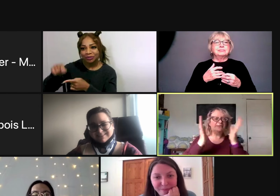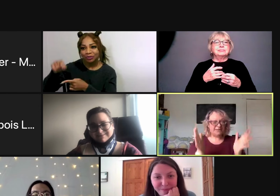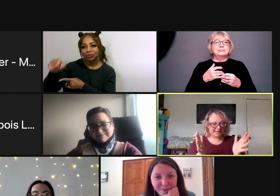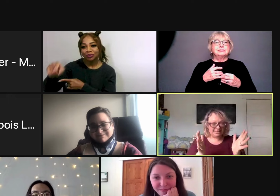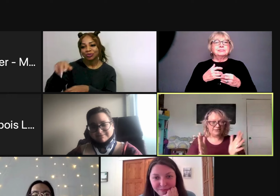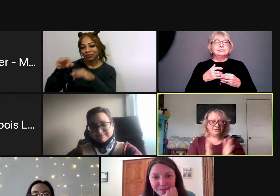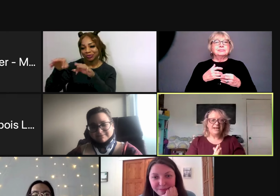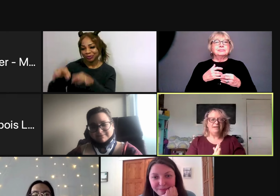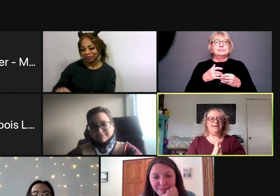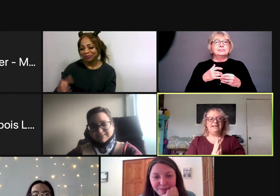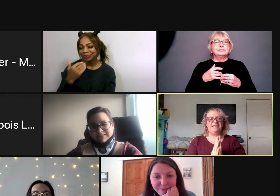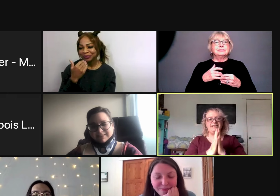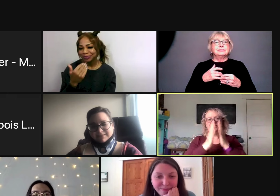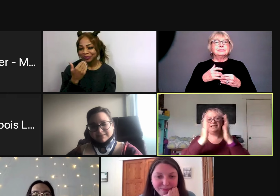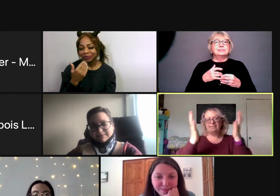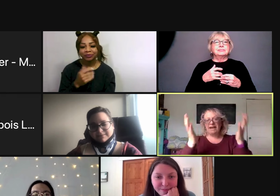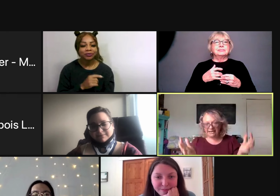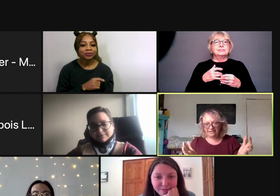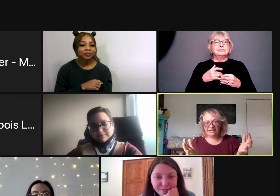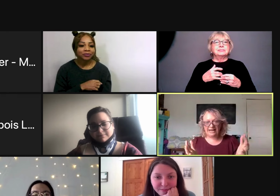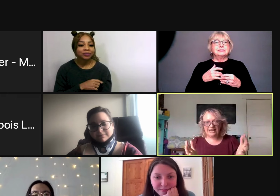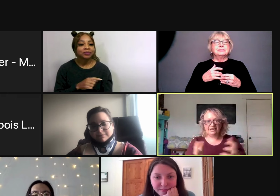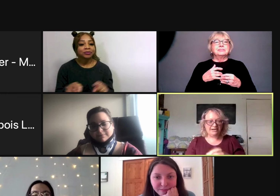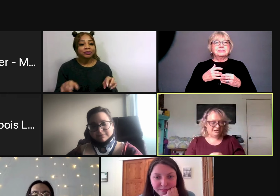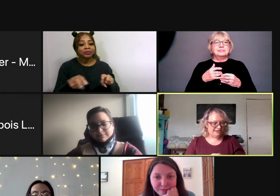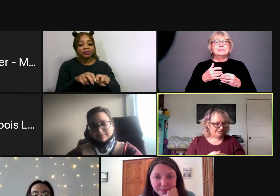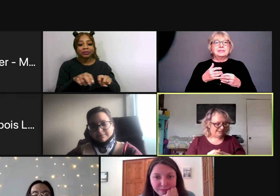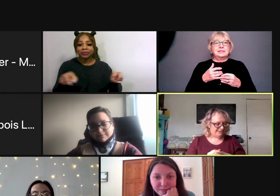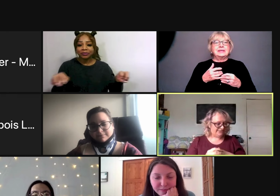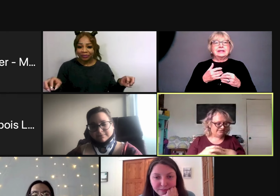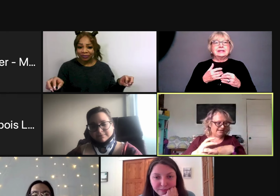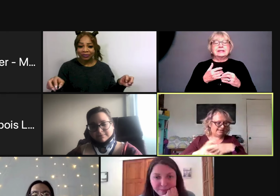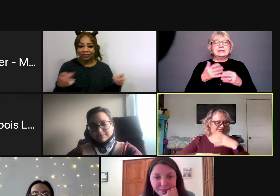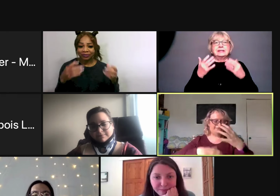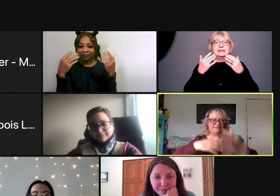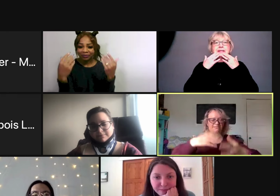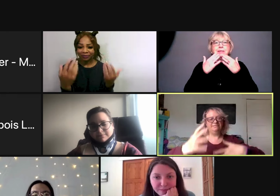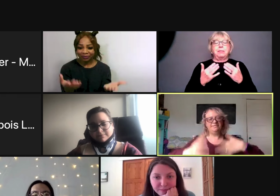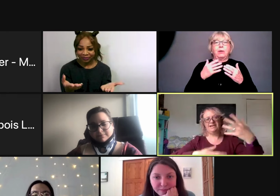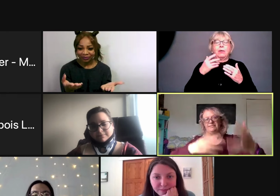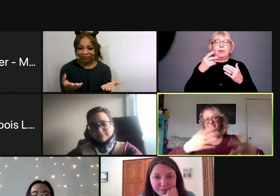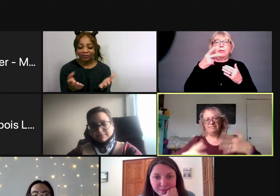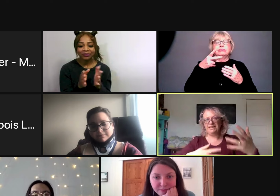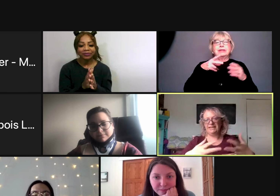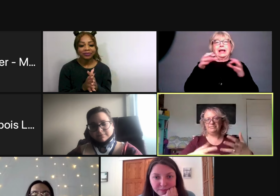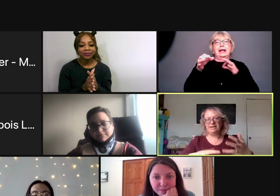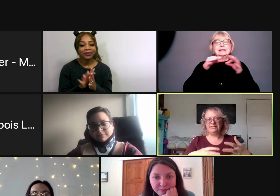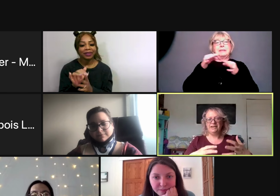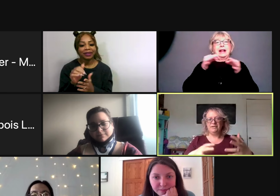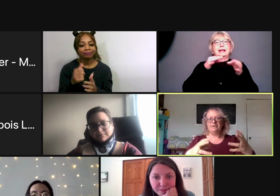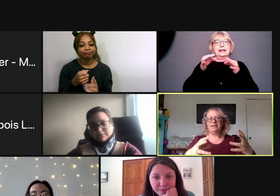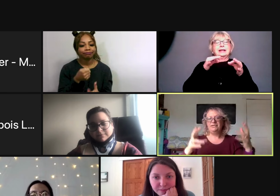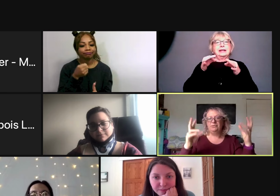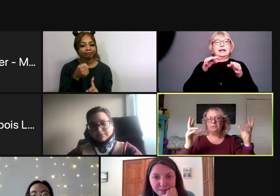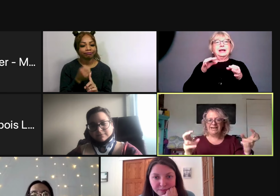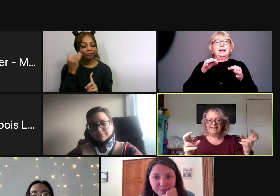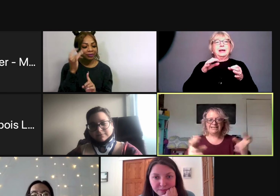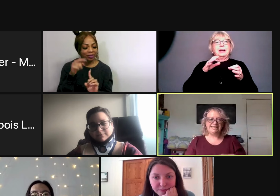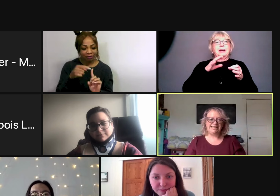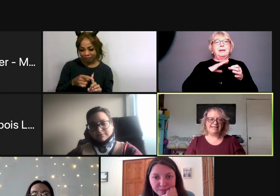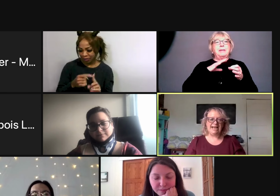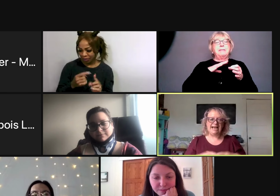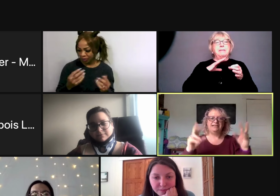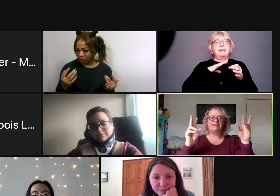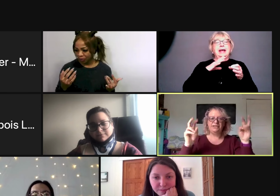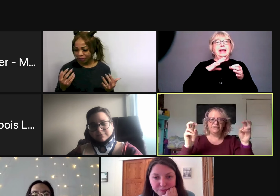c'est c'est très bien de votre côté d'expliquer les situations mais de façon générale au panel ça m'a